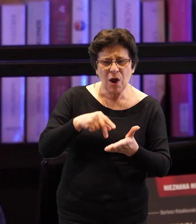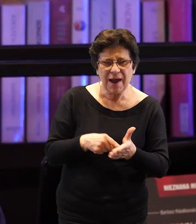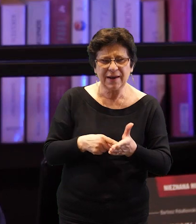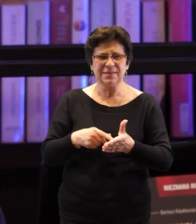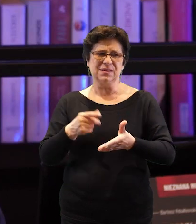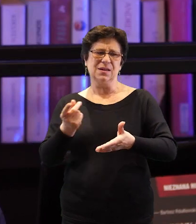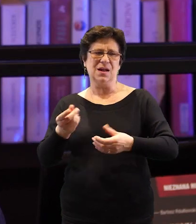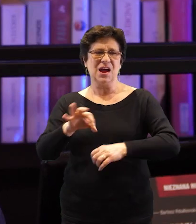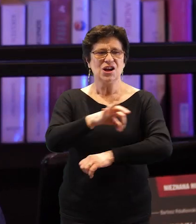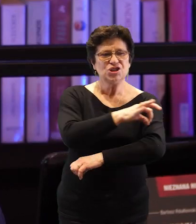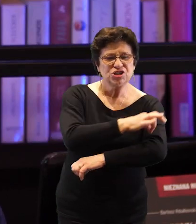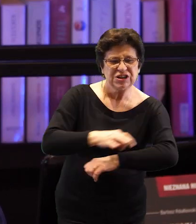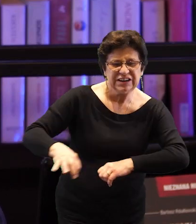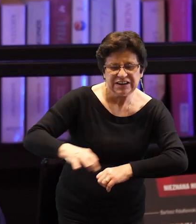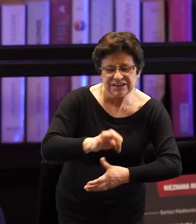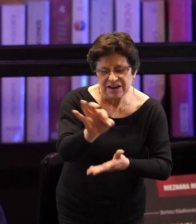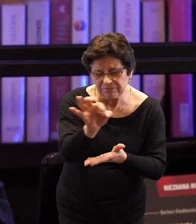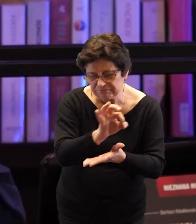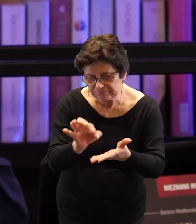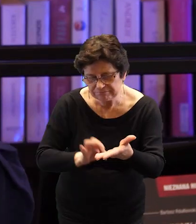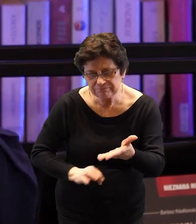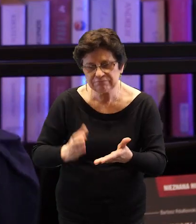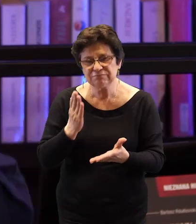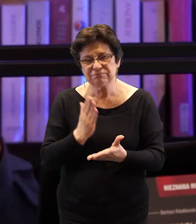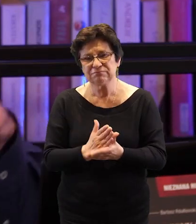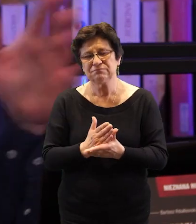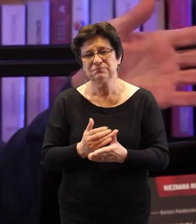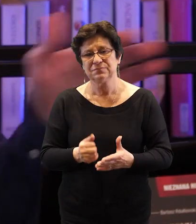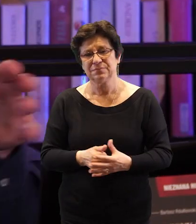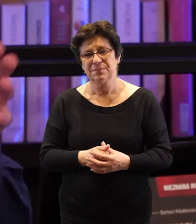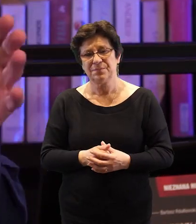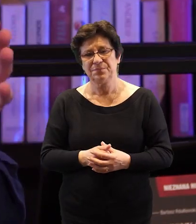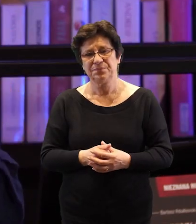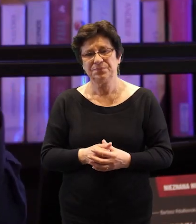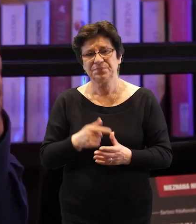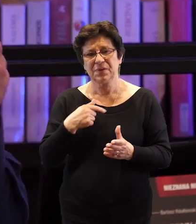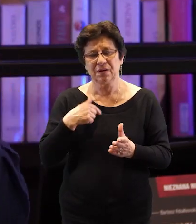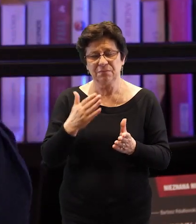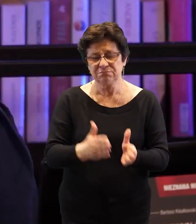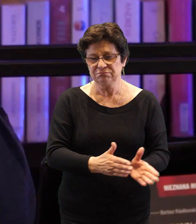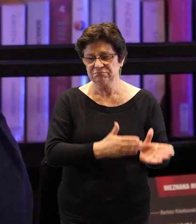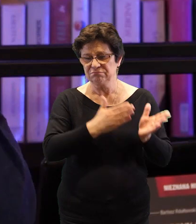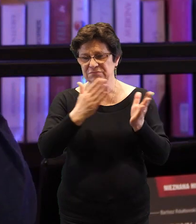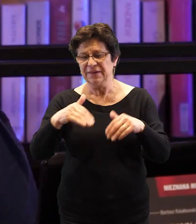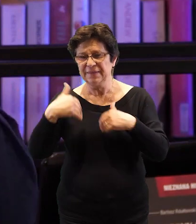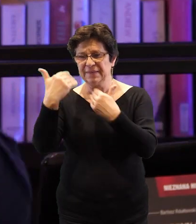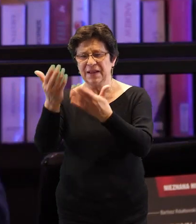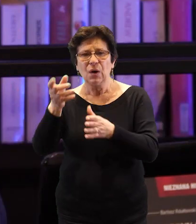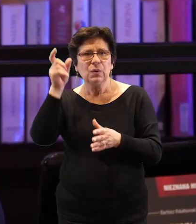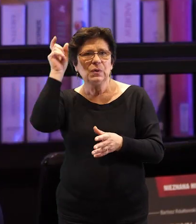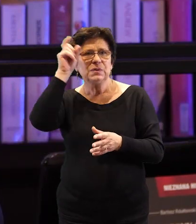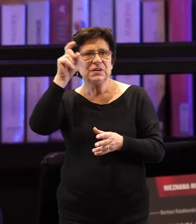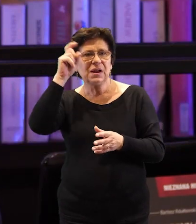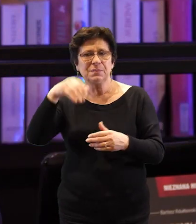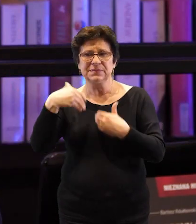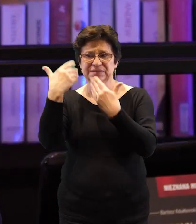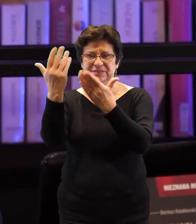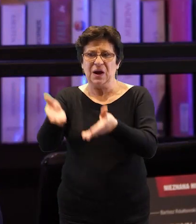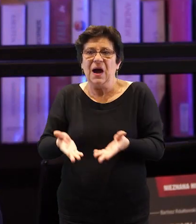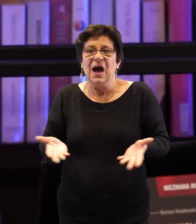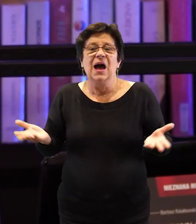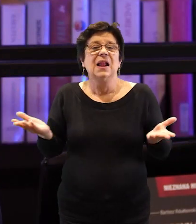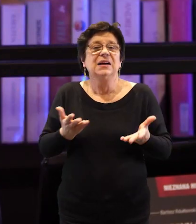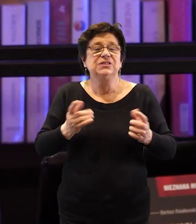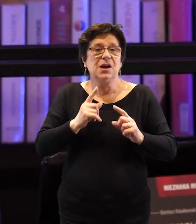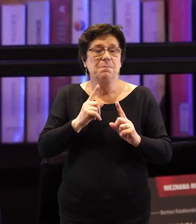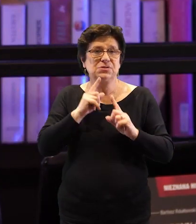i wyłącznie szkice, mało tego, prawdopodobnie te szkice przekazał gdzieś do Niemiec i nie bardzo wie, co się z nimi potem dalej